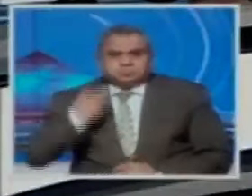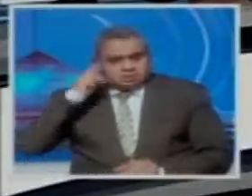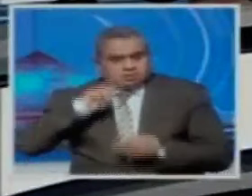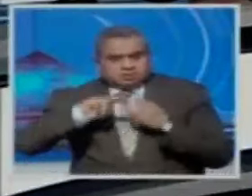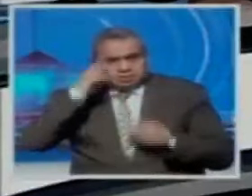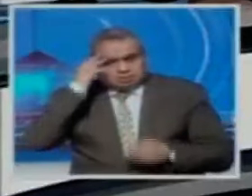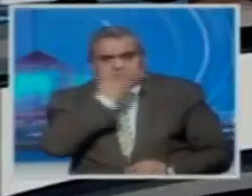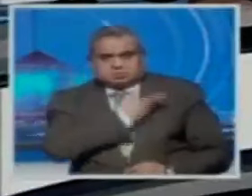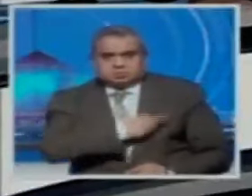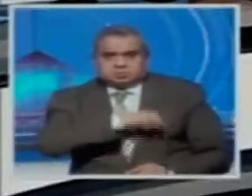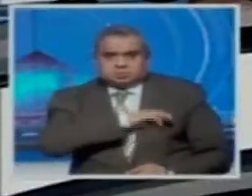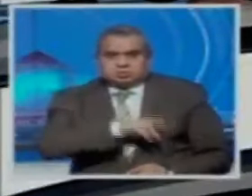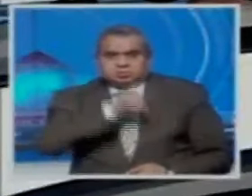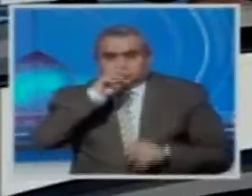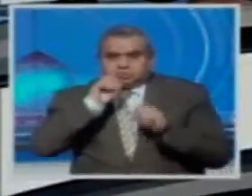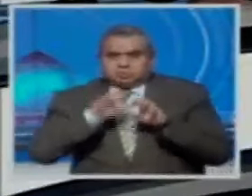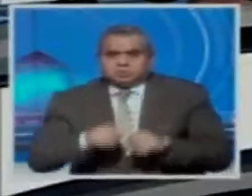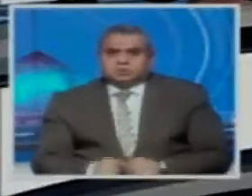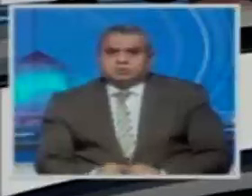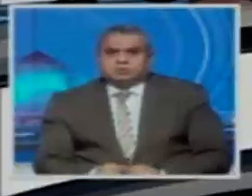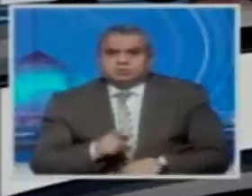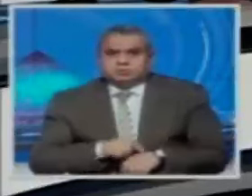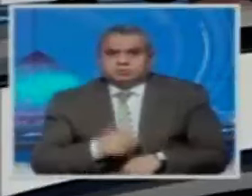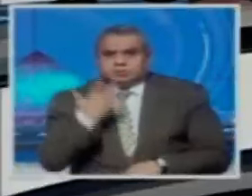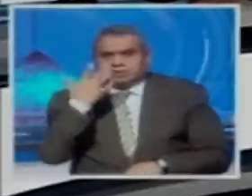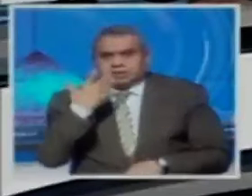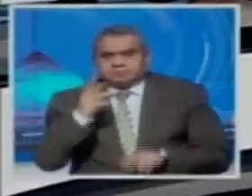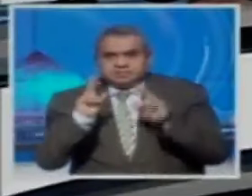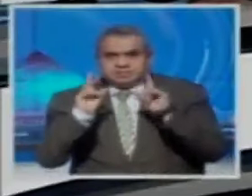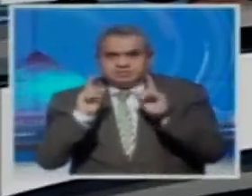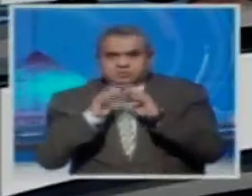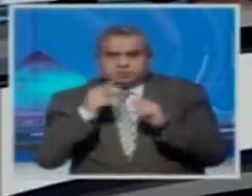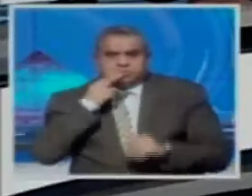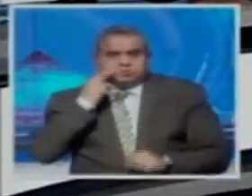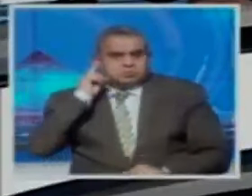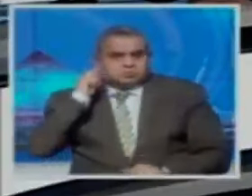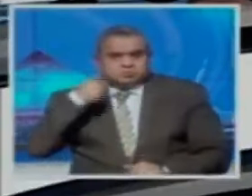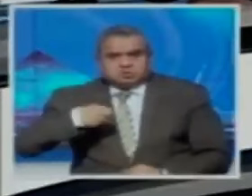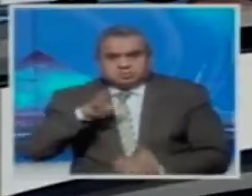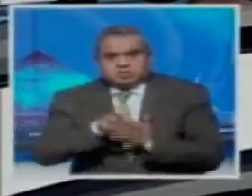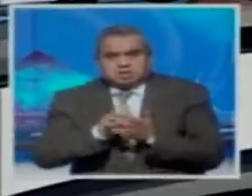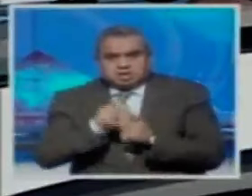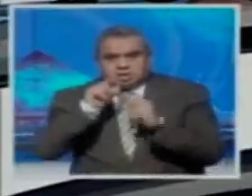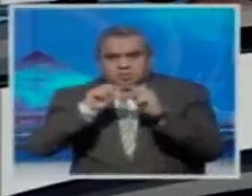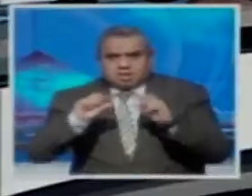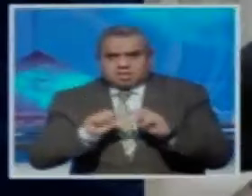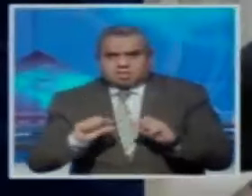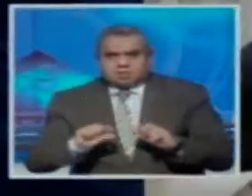السلام عليكم ورحمة الله وبركاته. الخامسة من التلفزيون المصري، نبدأها بأهم العناوين.